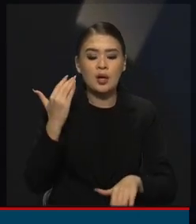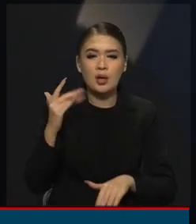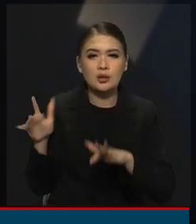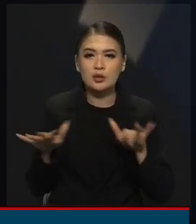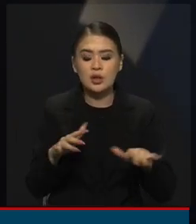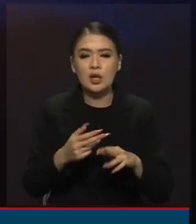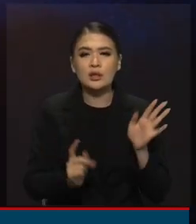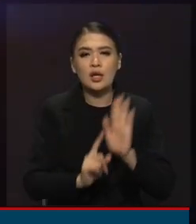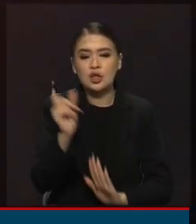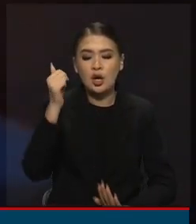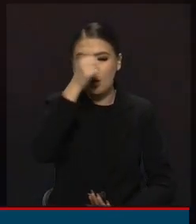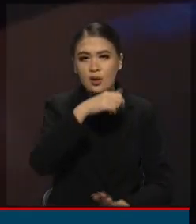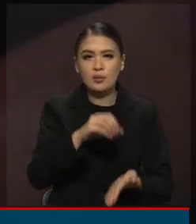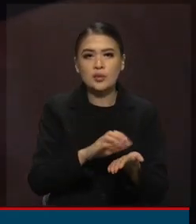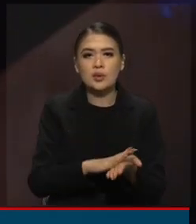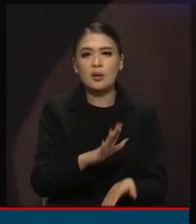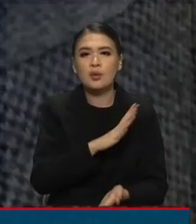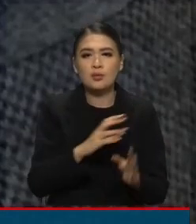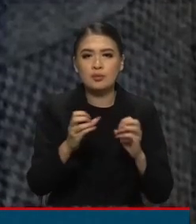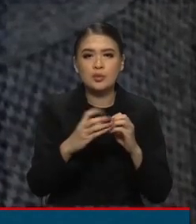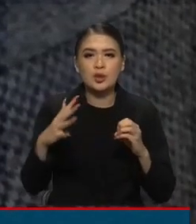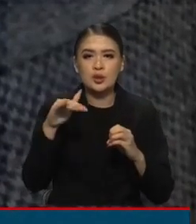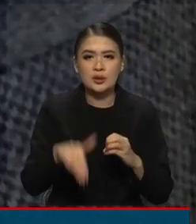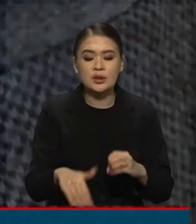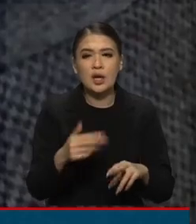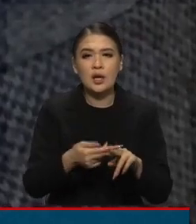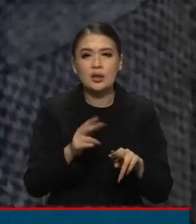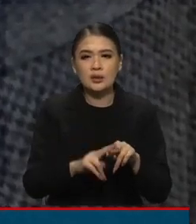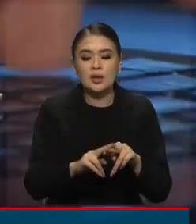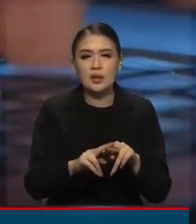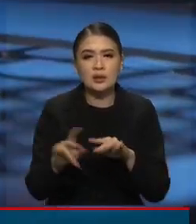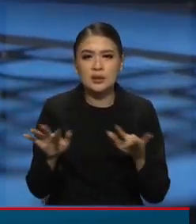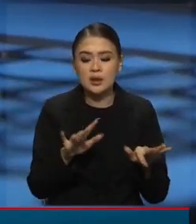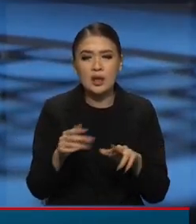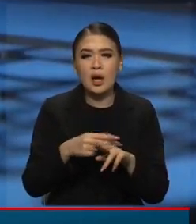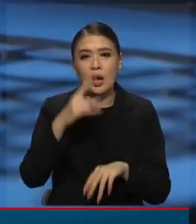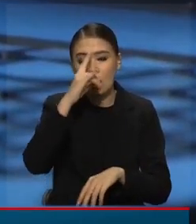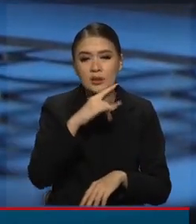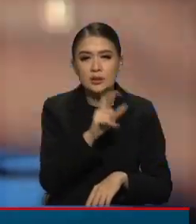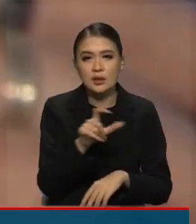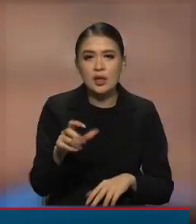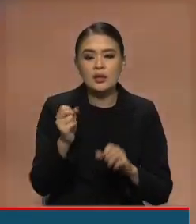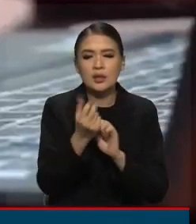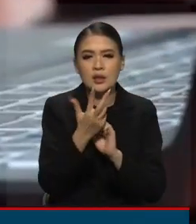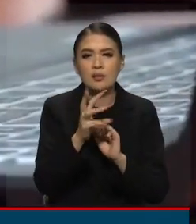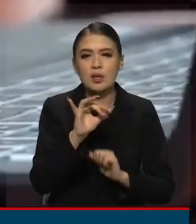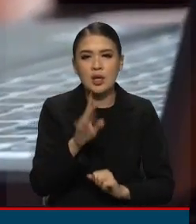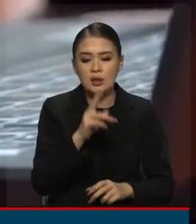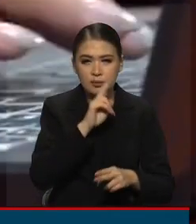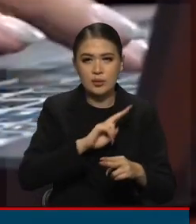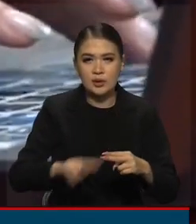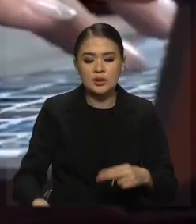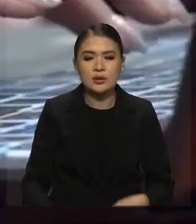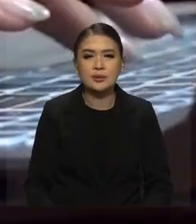начала года по таким фактам зарегистрировали более 15 тысяч уголовных дел, а казахстанцы потеряли 13 миллиардов тенге. Марк